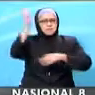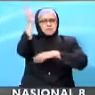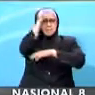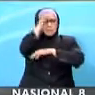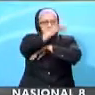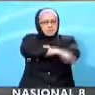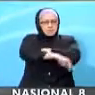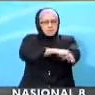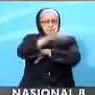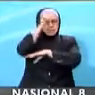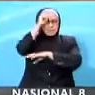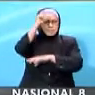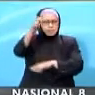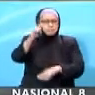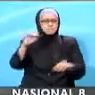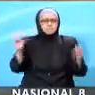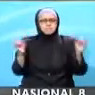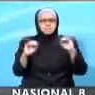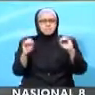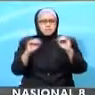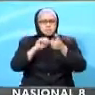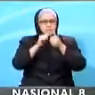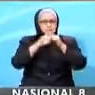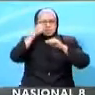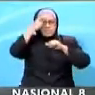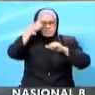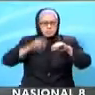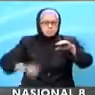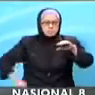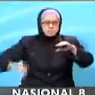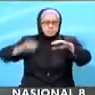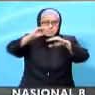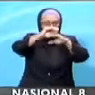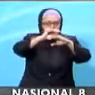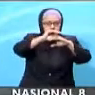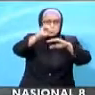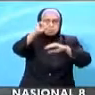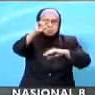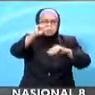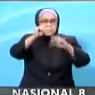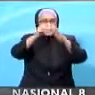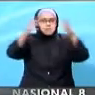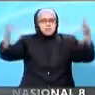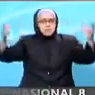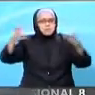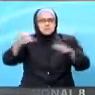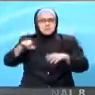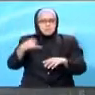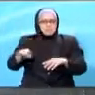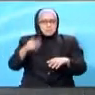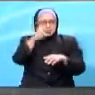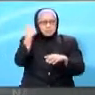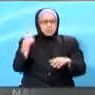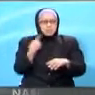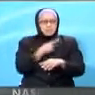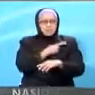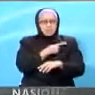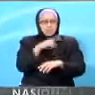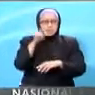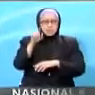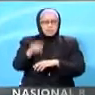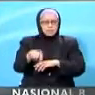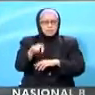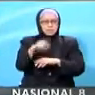tidak ada keberatan untuk kita buat penambahan sedikit, tak boleh besar sebab kita melebatkan implikasi kewangan yang cukup besar